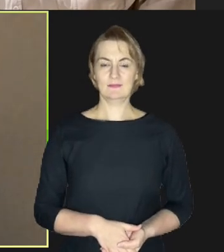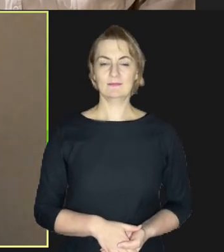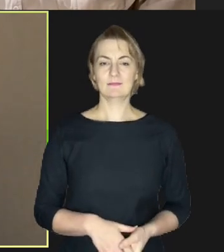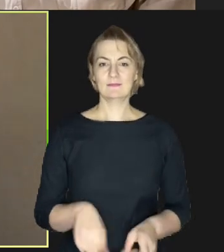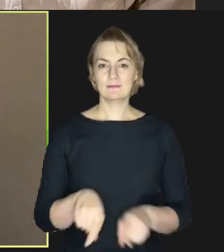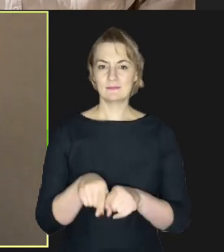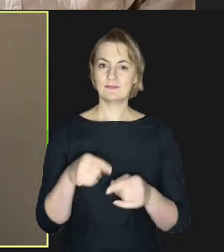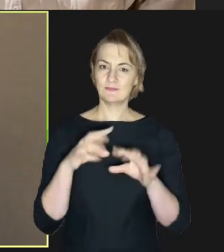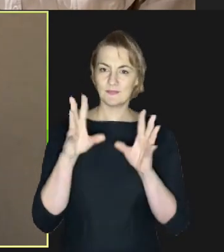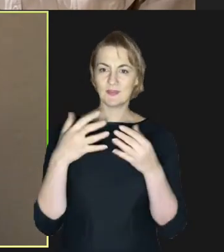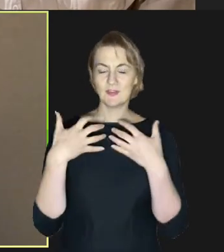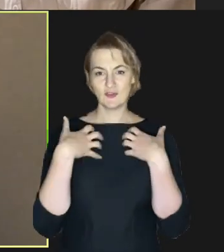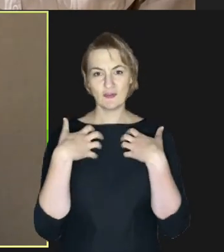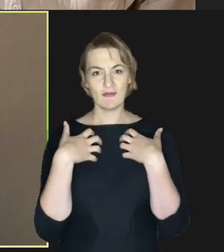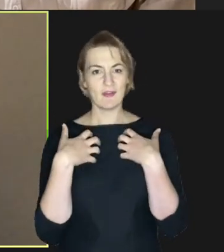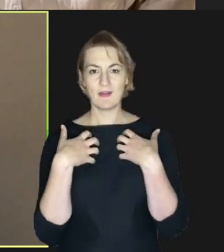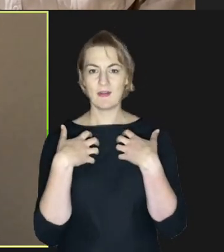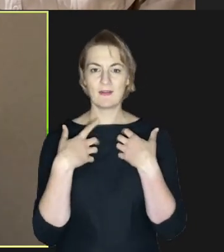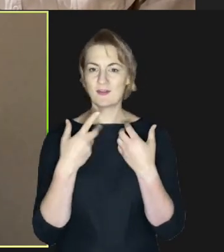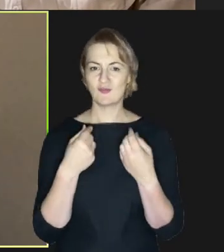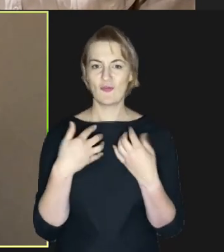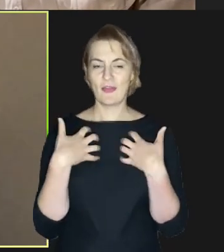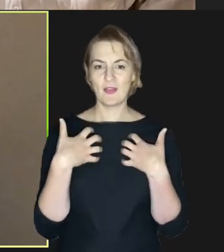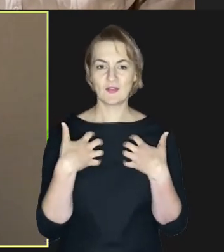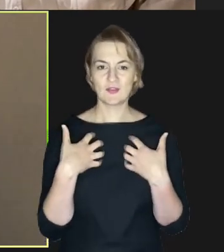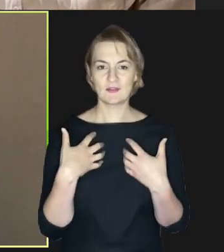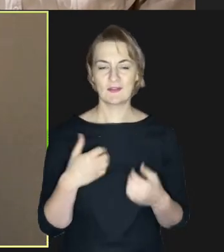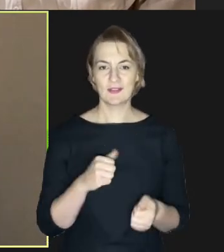i nieożywione istoty.